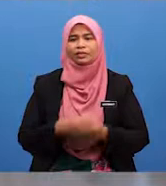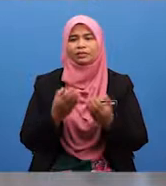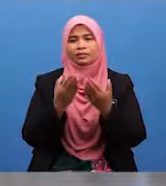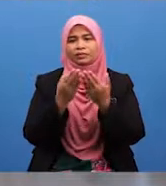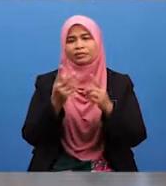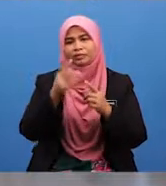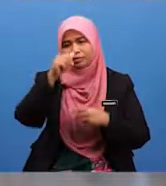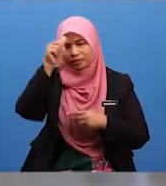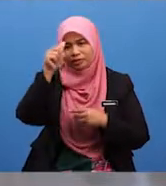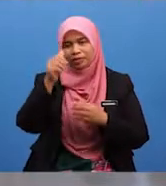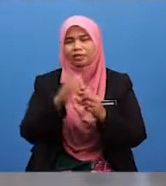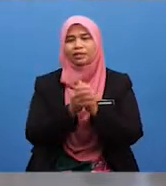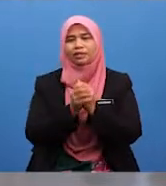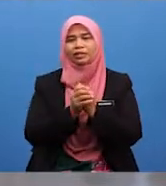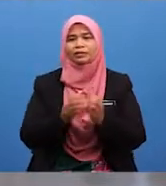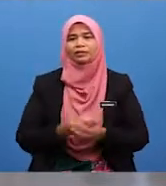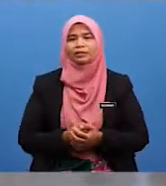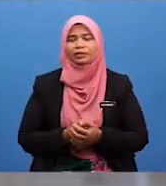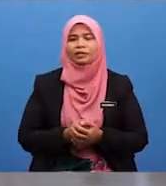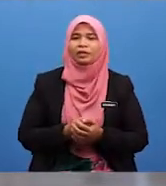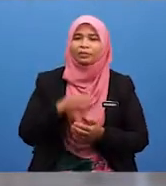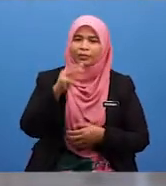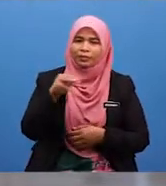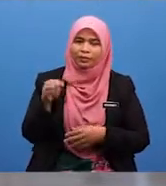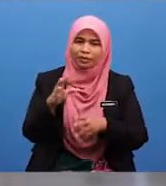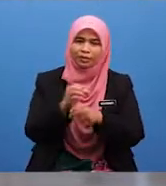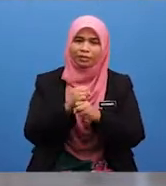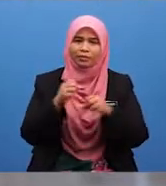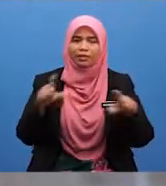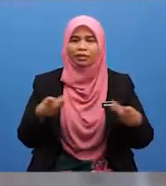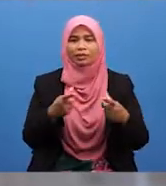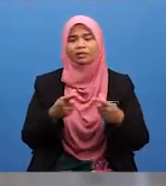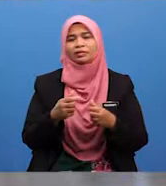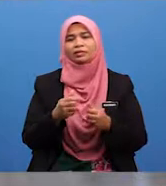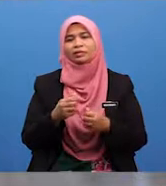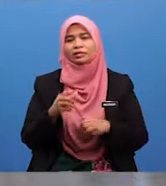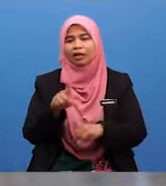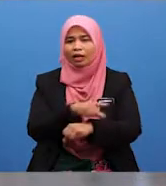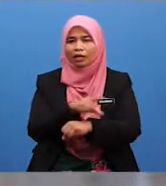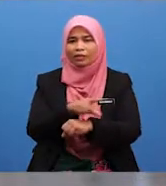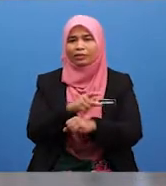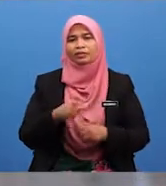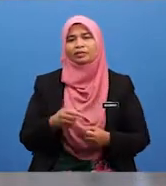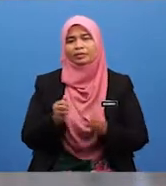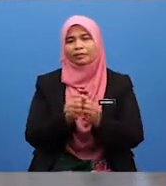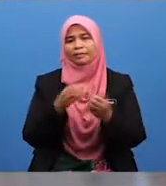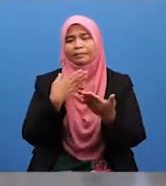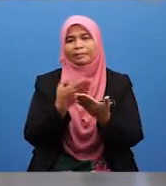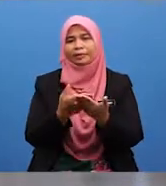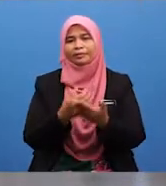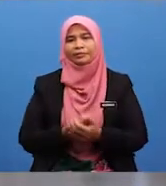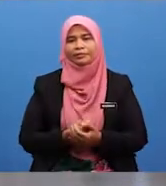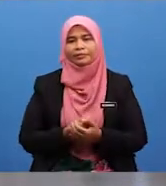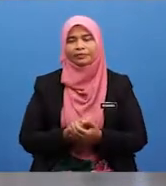Alhamdulillah, tahniah, murid-murid dapat melakukan puisi dengan baik. Sekali lagi